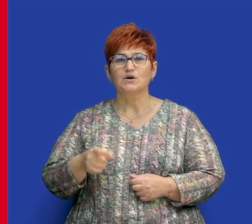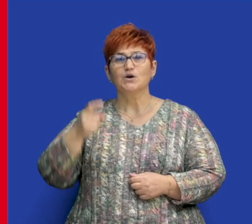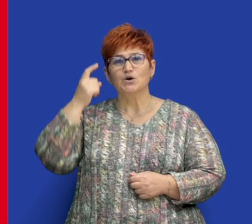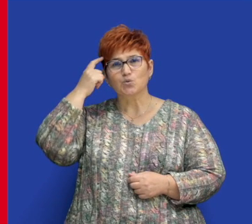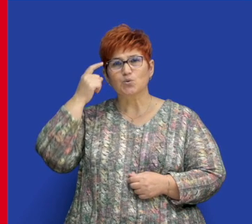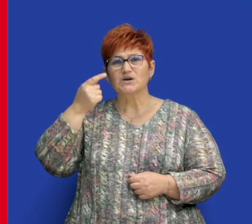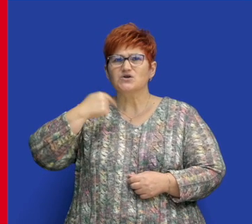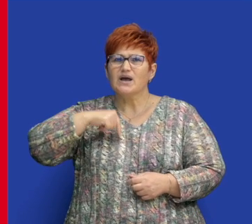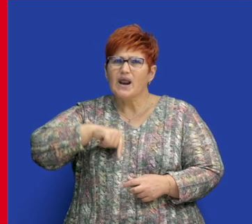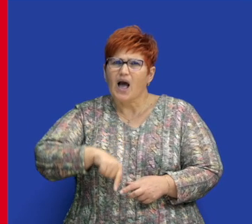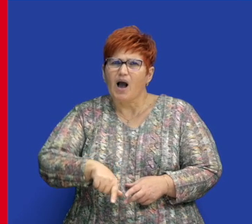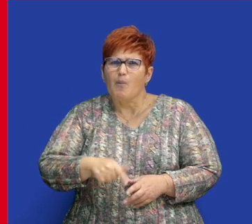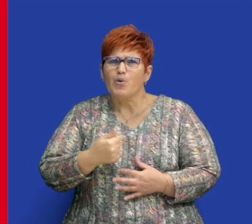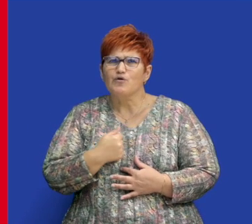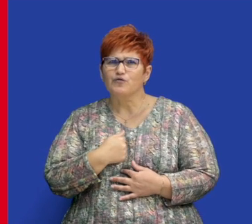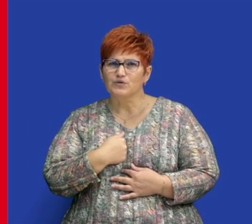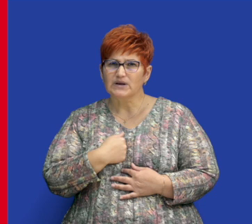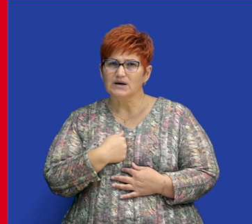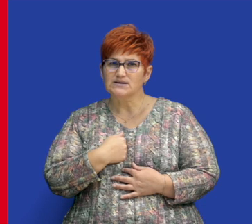fogpiszkálót társaságban.